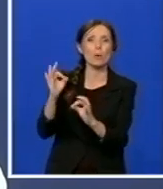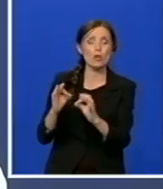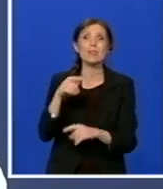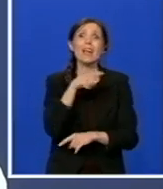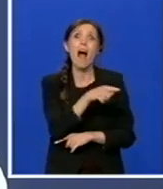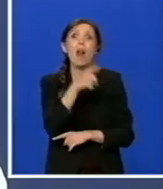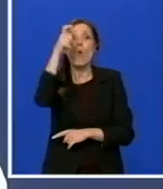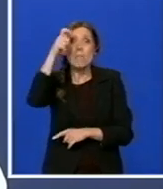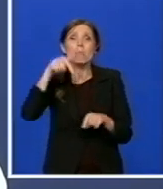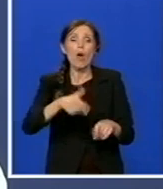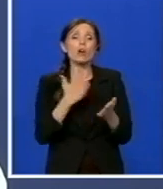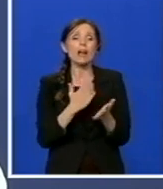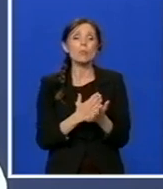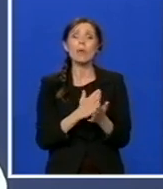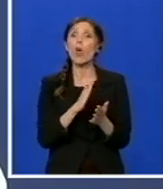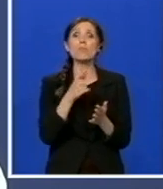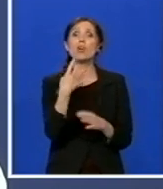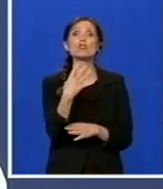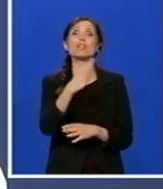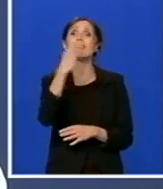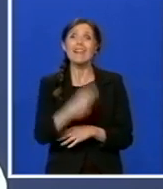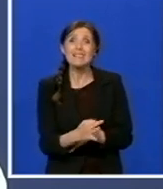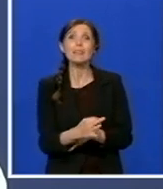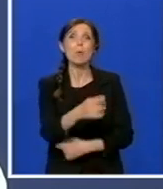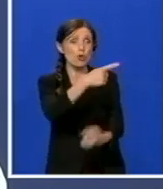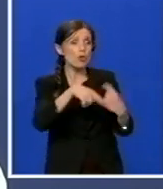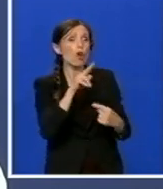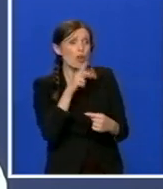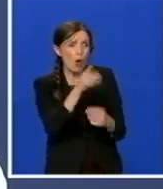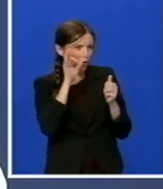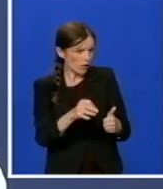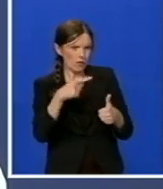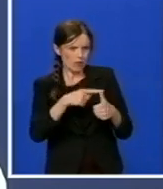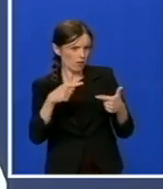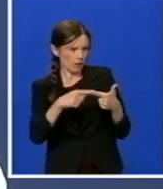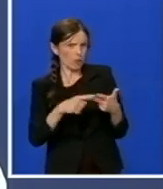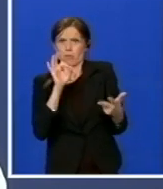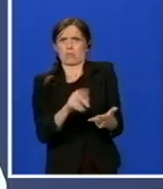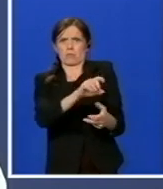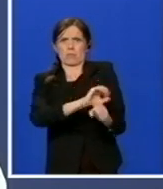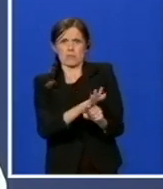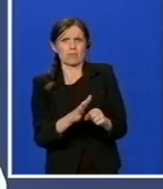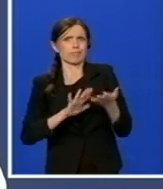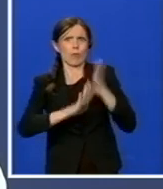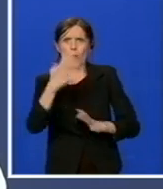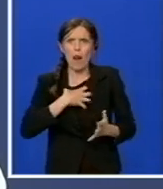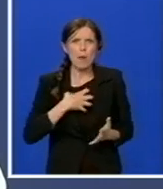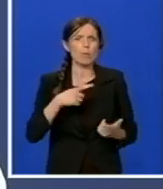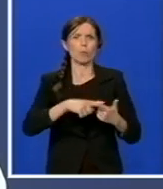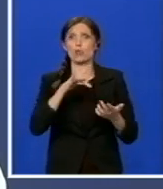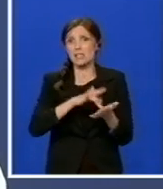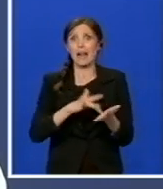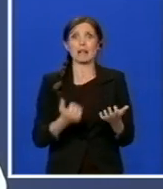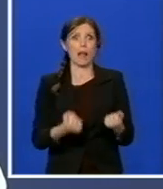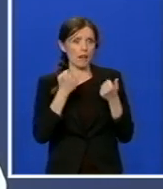do 40%. Znači, ali su imali tipične simptome i znake, imali su srednje tešku ili tešku pneumoniju i zbog toga